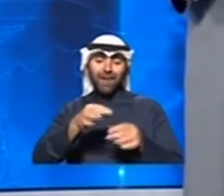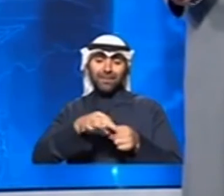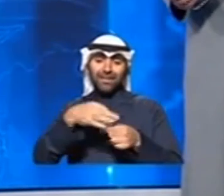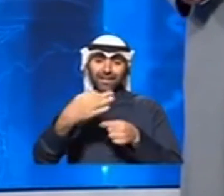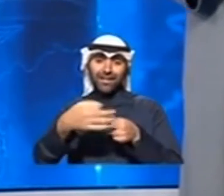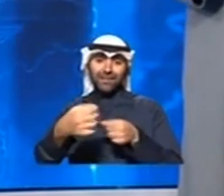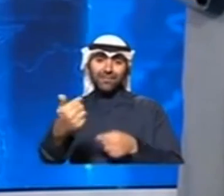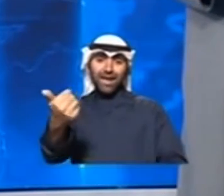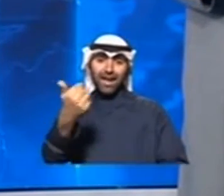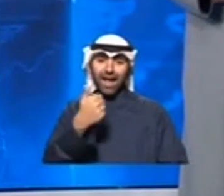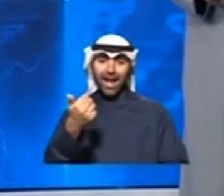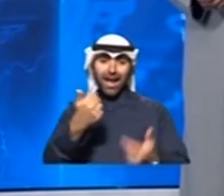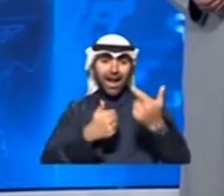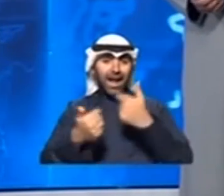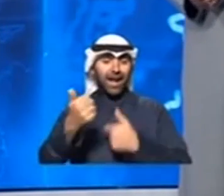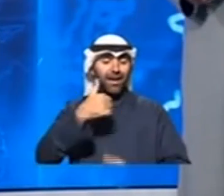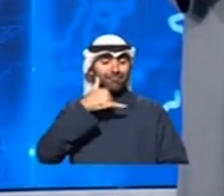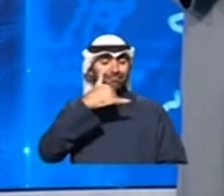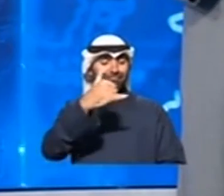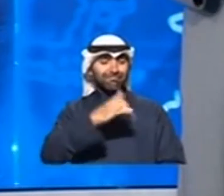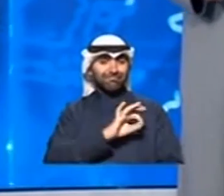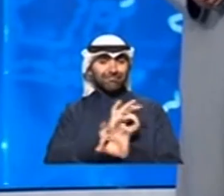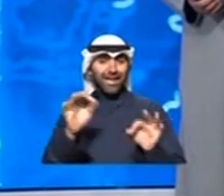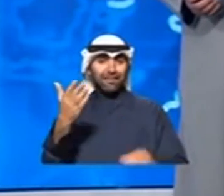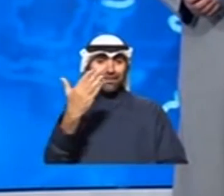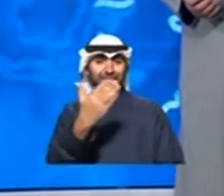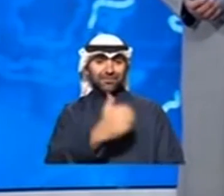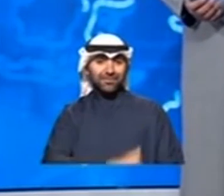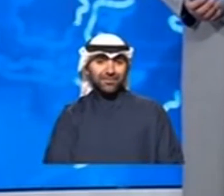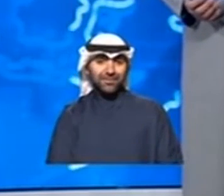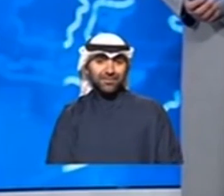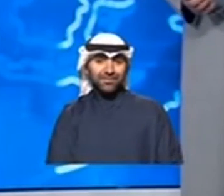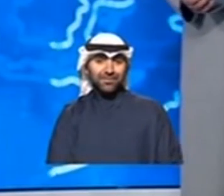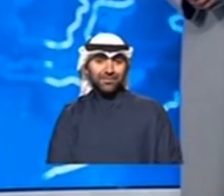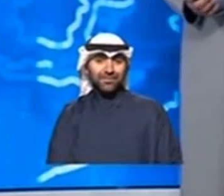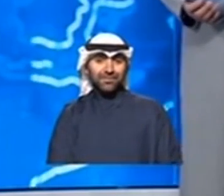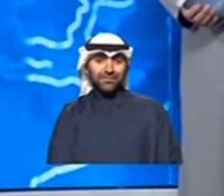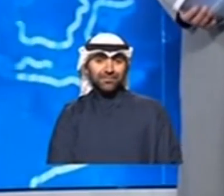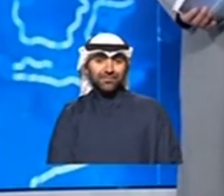كذلك بعض الأمور يمكن الرئيسية في هذا الموضوع.